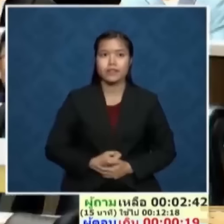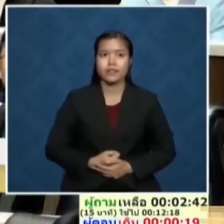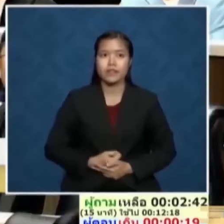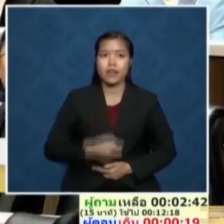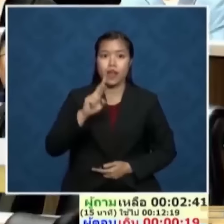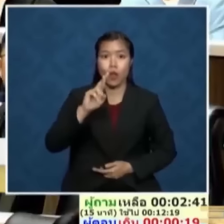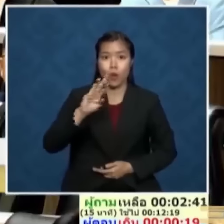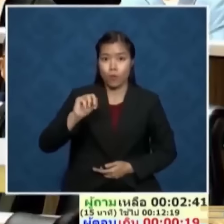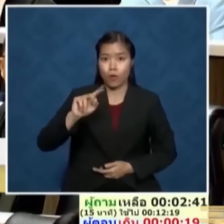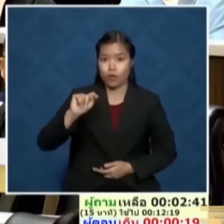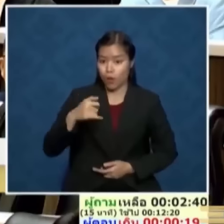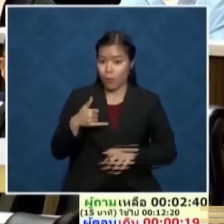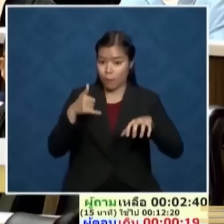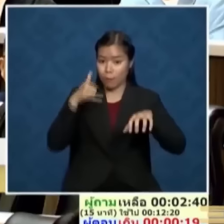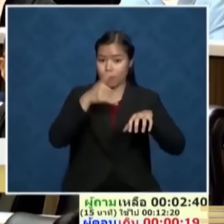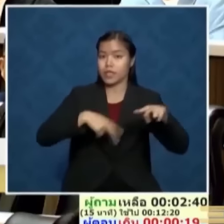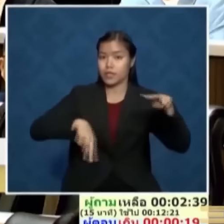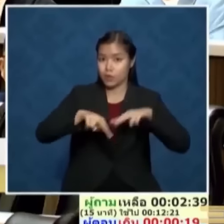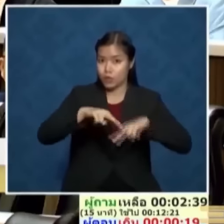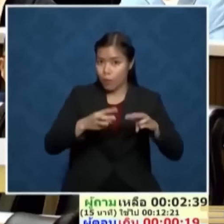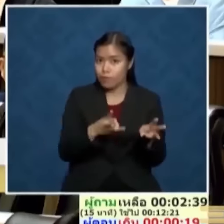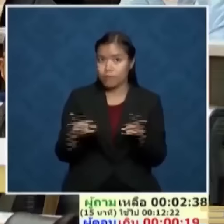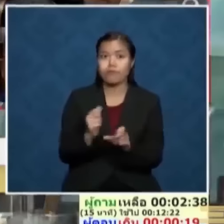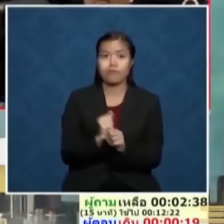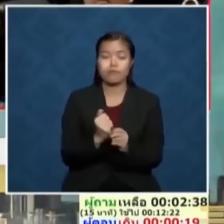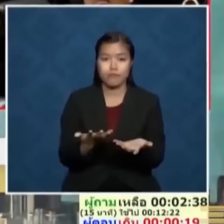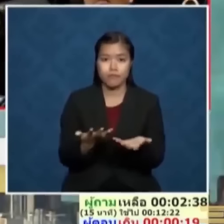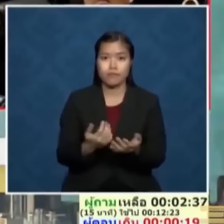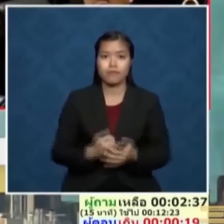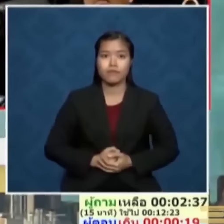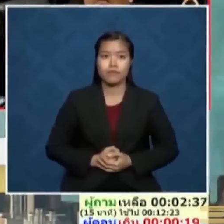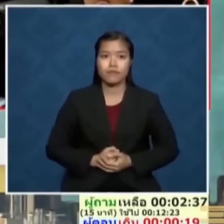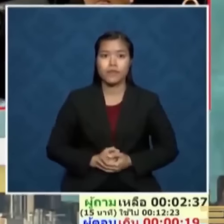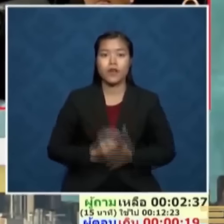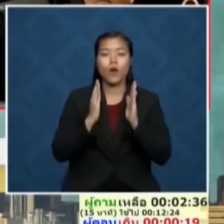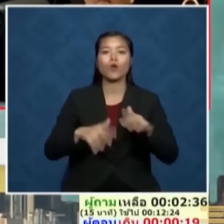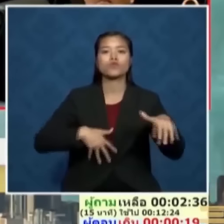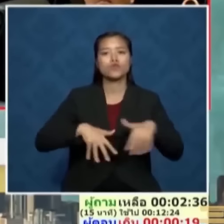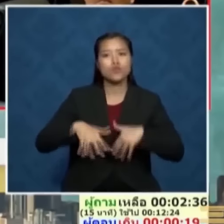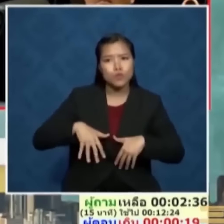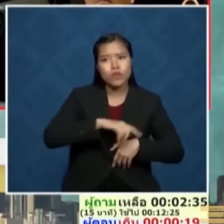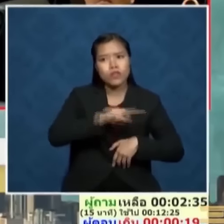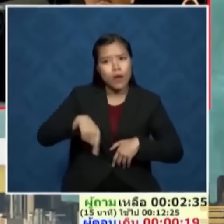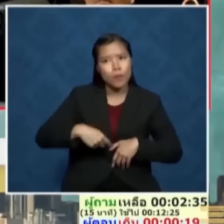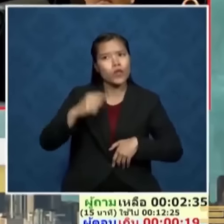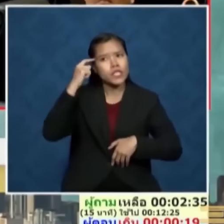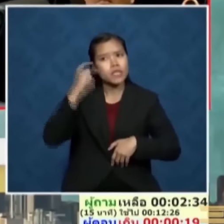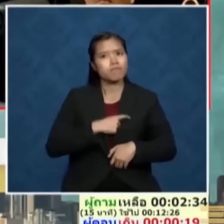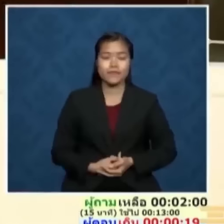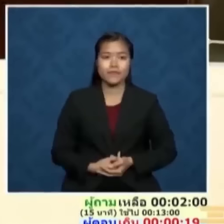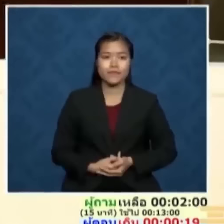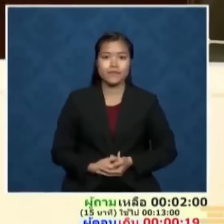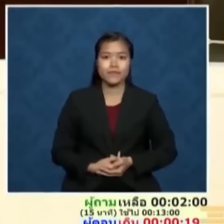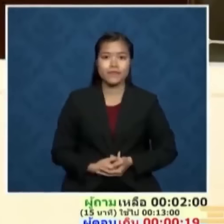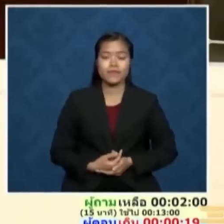นตรีได้มีการตรวจสอบเรื่องนี้อย่างไรที่จะทำให้สังคมนั้นได้มั่นใจค่ะว่าจะไม่นำไปสู่การเลือกปฏิบัติ